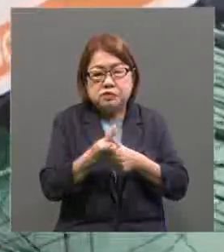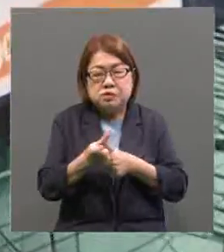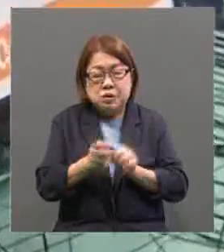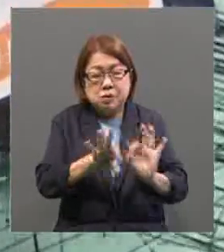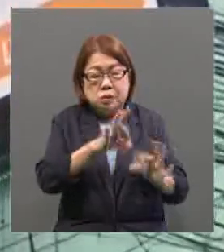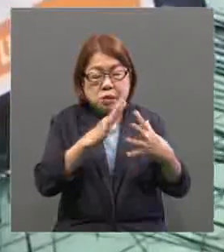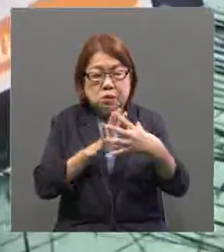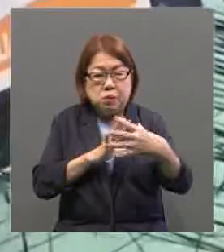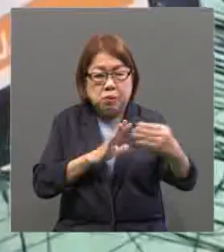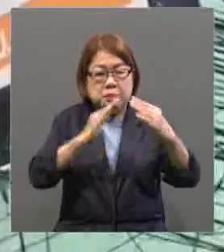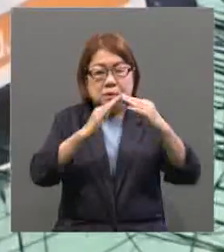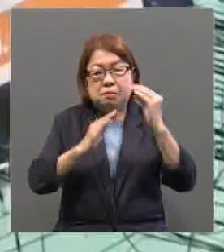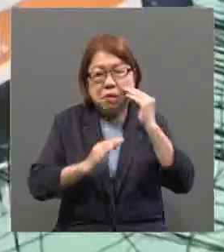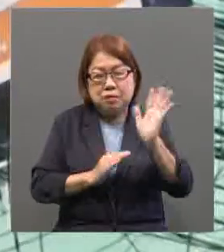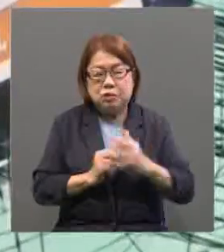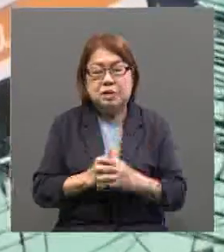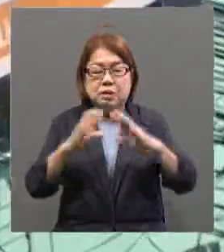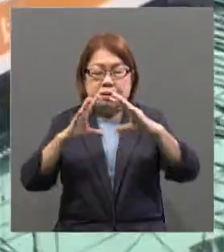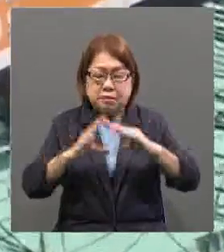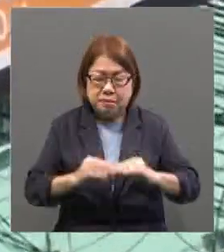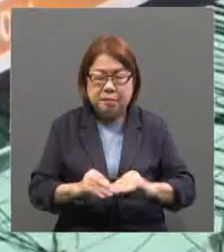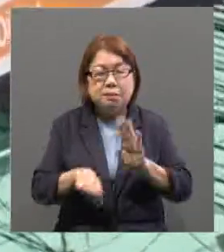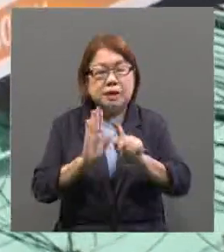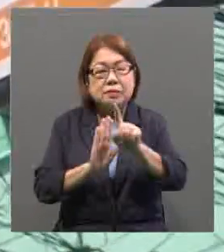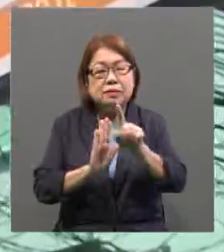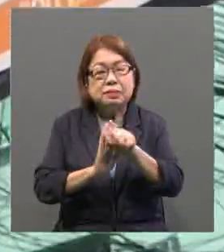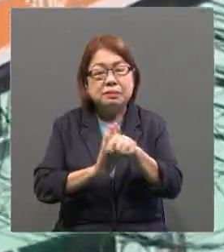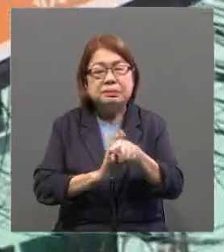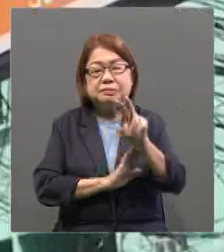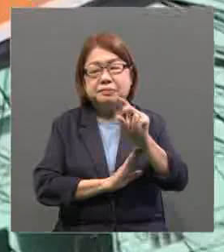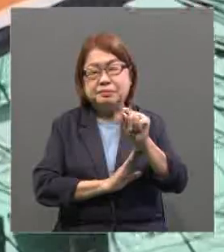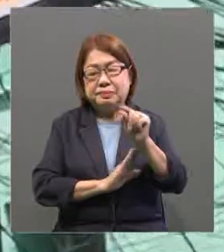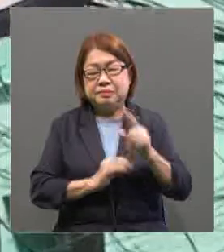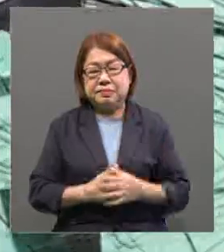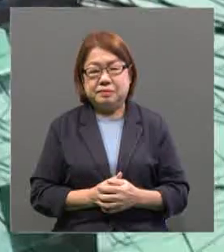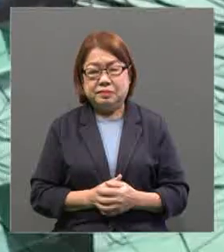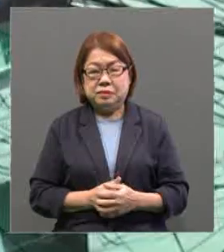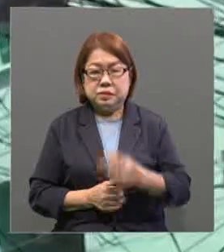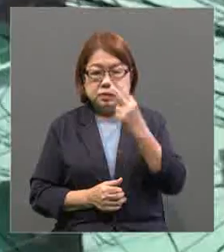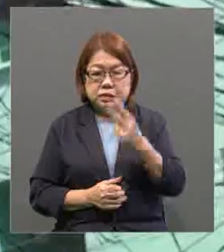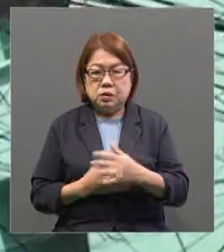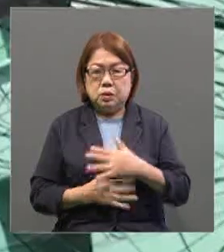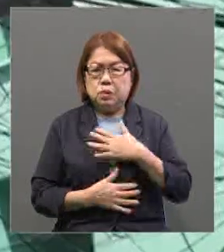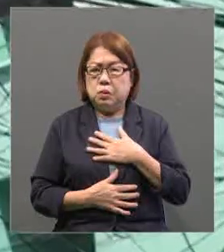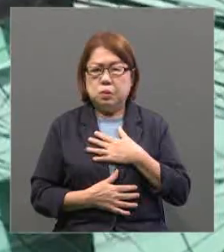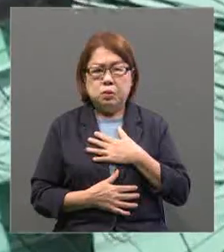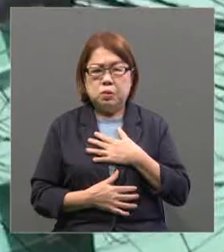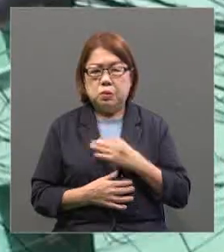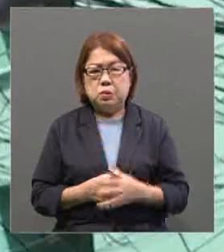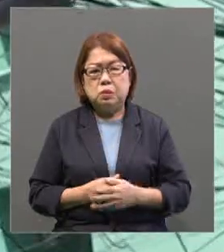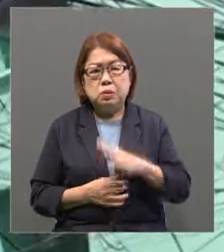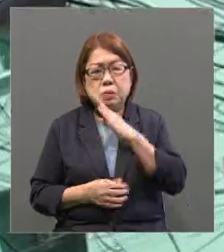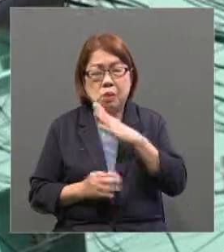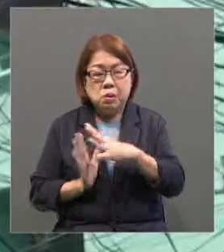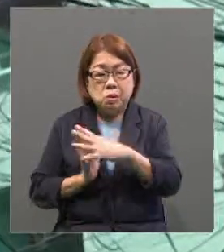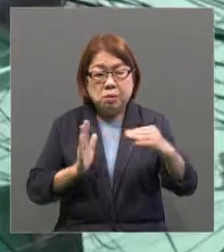าประมาณ20นาทีนะคะก็ควบคุมเพลิงเอาไว้ได้ค่ะดูนะคะจุดเกิดเหตุเนี่ยคือไม่อยากจะนึกเลยว่าถ้าลาม